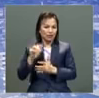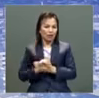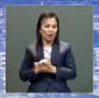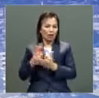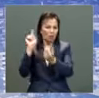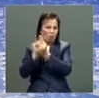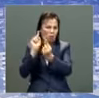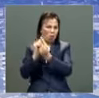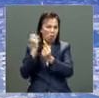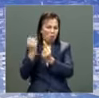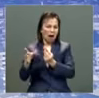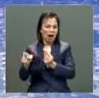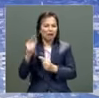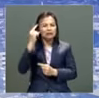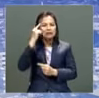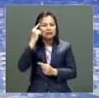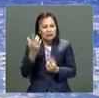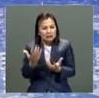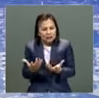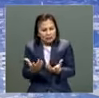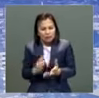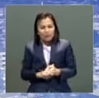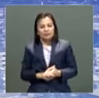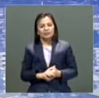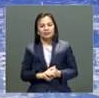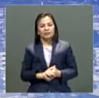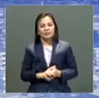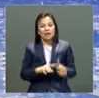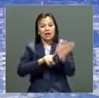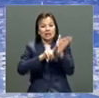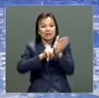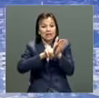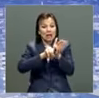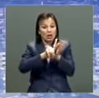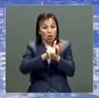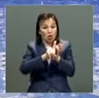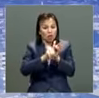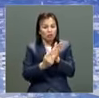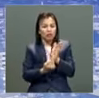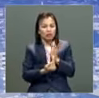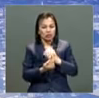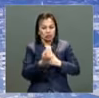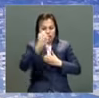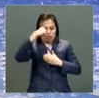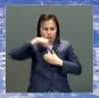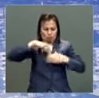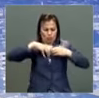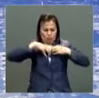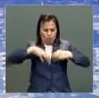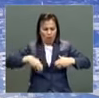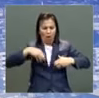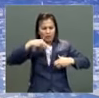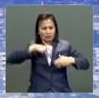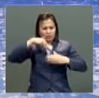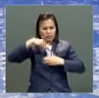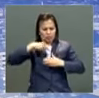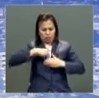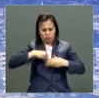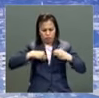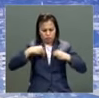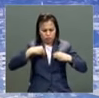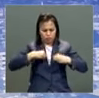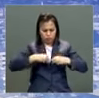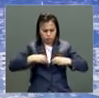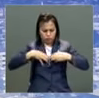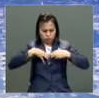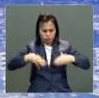าก่อนจำนวนมากเขาบอกว่าอ้าวในเมื่อเชื้อโรคตัวนี้เนี่ยมันเข้าไปอยู่ที่ในปอดเพราะฉะนั้นมันวิ่งลงไปในปอดแล้